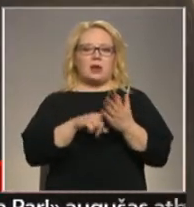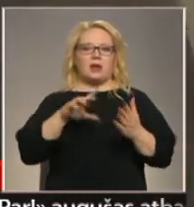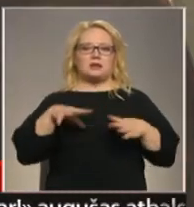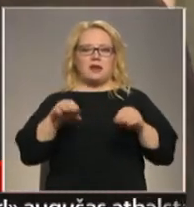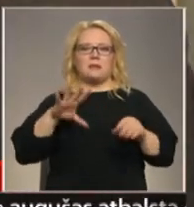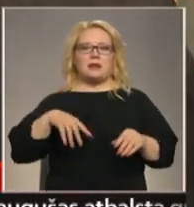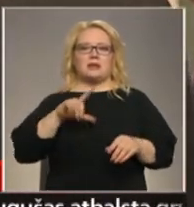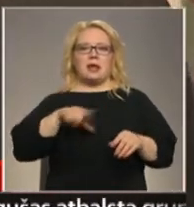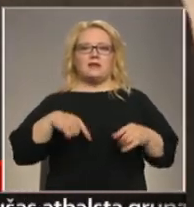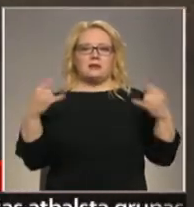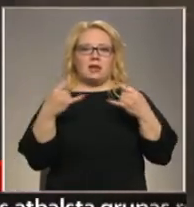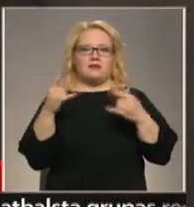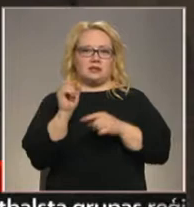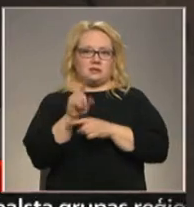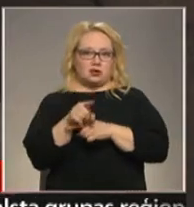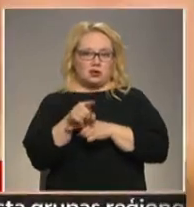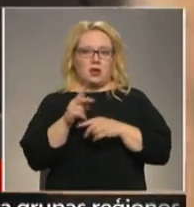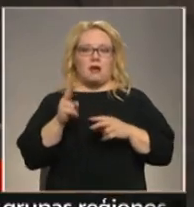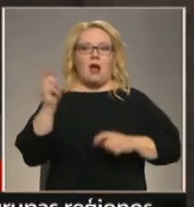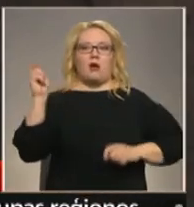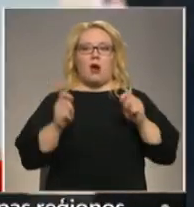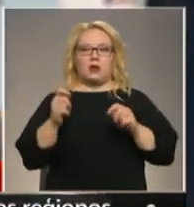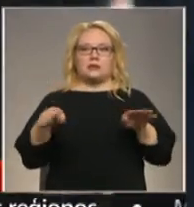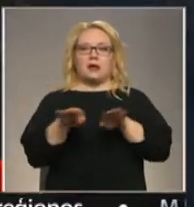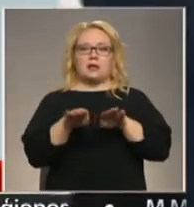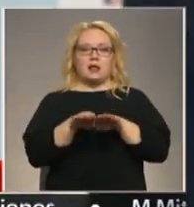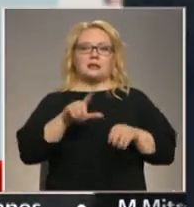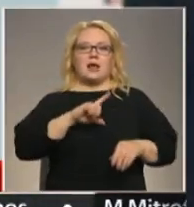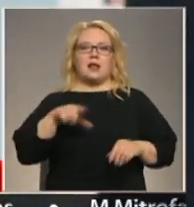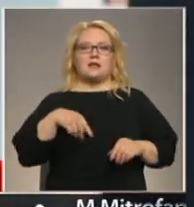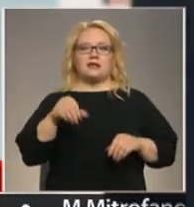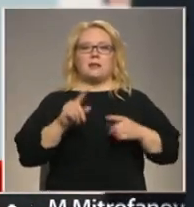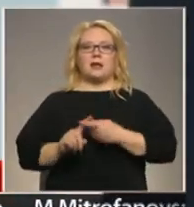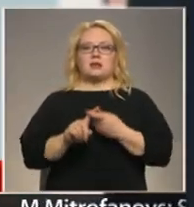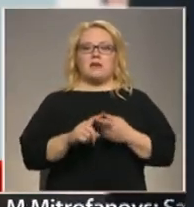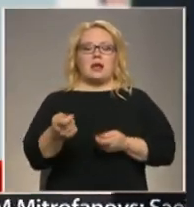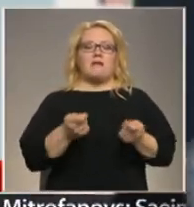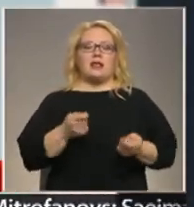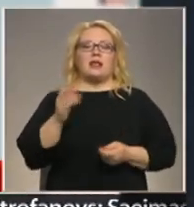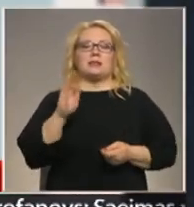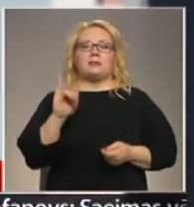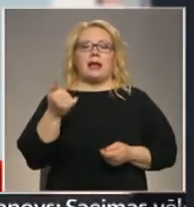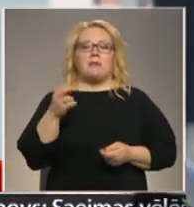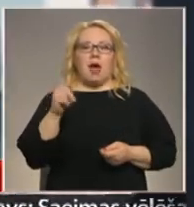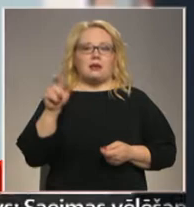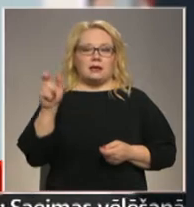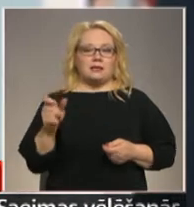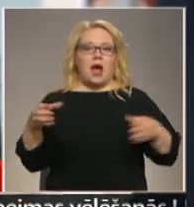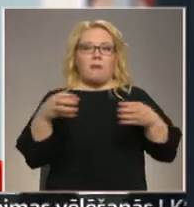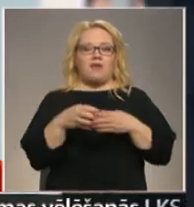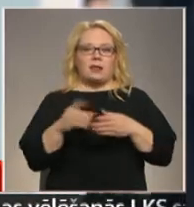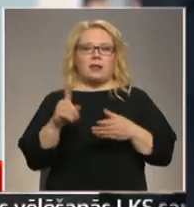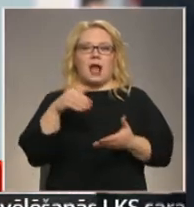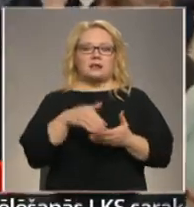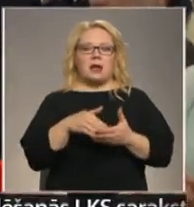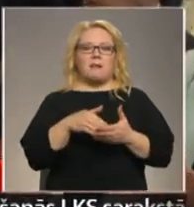Latvijas televīzijas pasūtījuma. Kā kongresā salīdzināja Latvijas zemnieku savienības vadītājs Augusts Brigmanis, apvienība esot kā